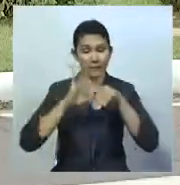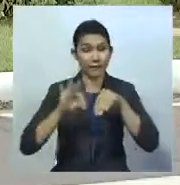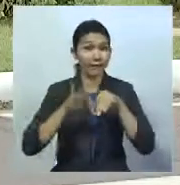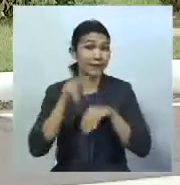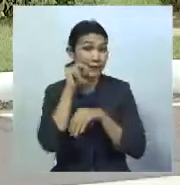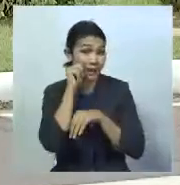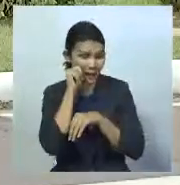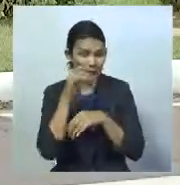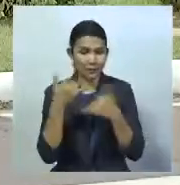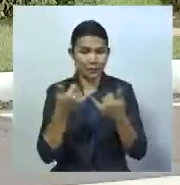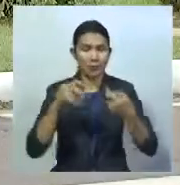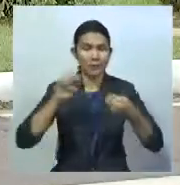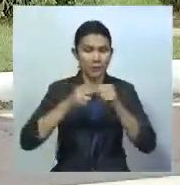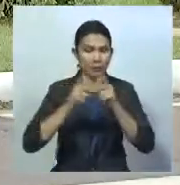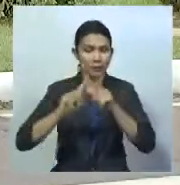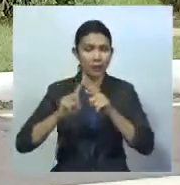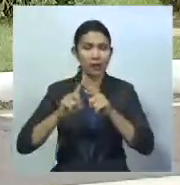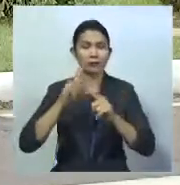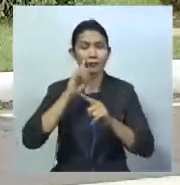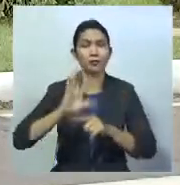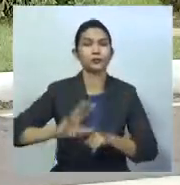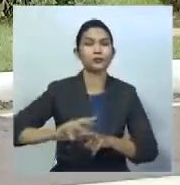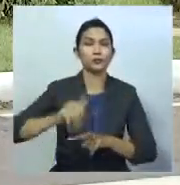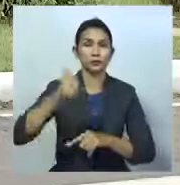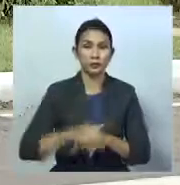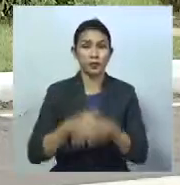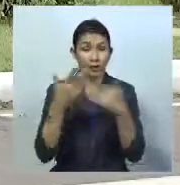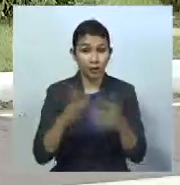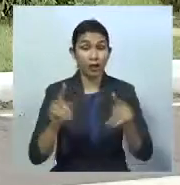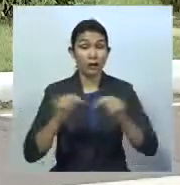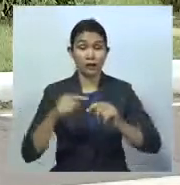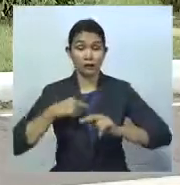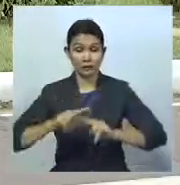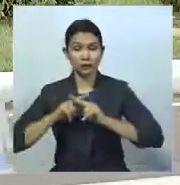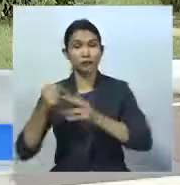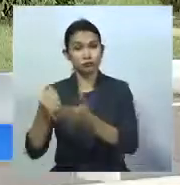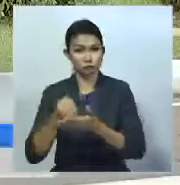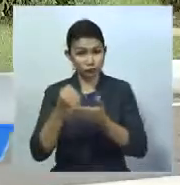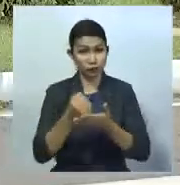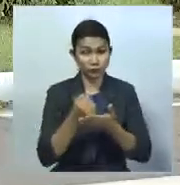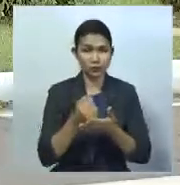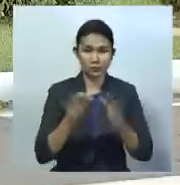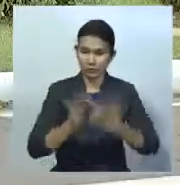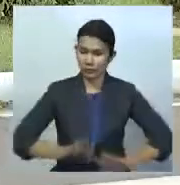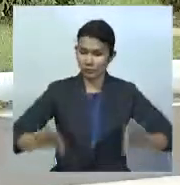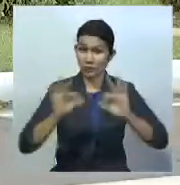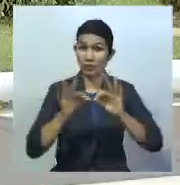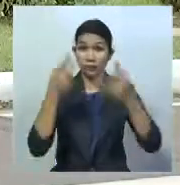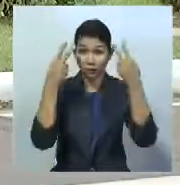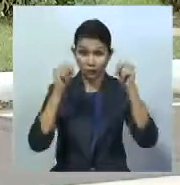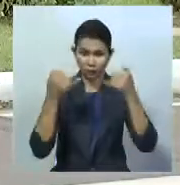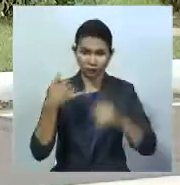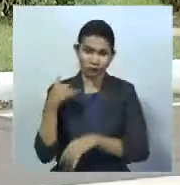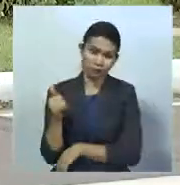นสามารถผ่านพ้นวิกฤตมาได้รวมถึงภาคเอกชนที่เข้ามาสนับสนุนและที่สำคัญการลงพื้นที่ของนายกรัฐมนตรีวัน